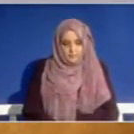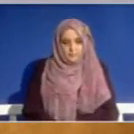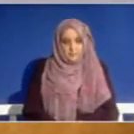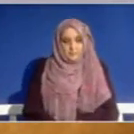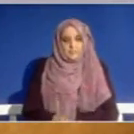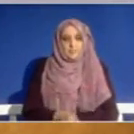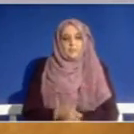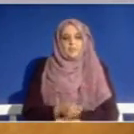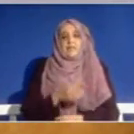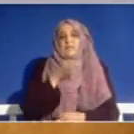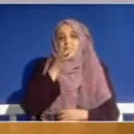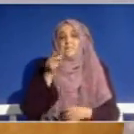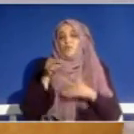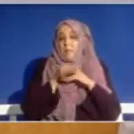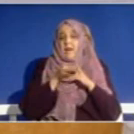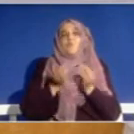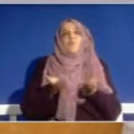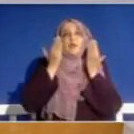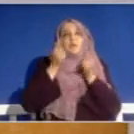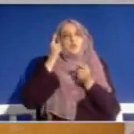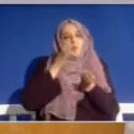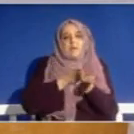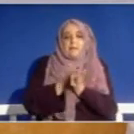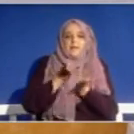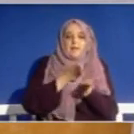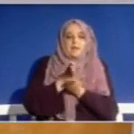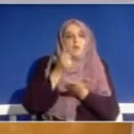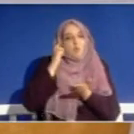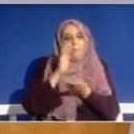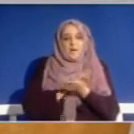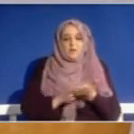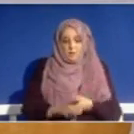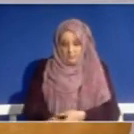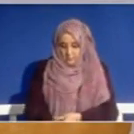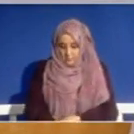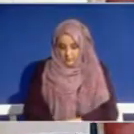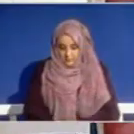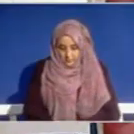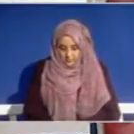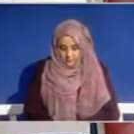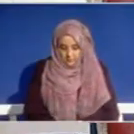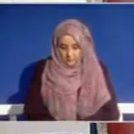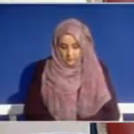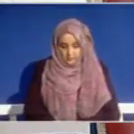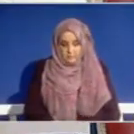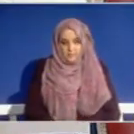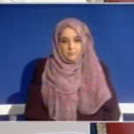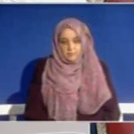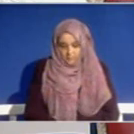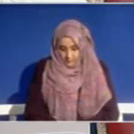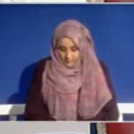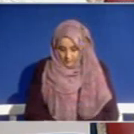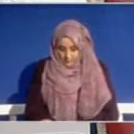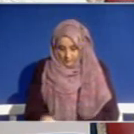زوجك بأن يكثر من الدعاء لهم بالهداية، أن يدعو لهم ويسامحهم. نعم. جزاك الله خيرا شيخنا. الأخ إبراهيم من قسنطينة